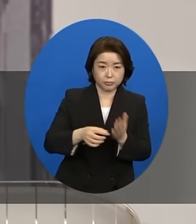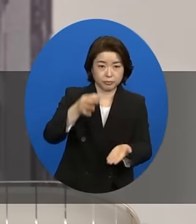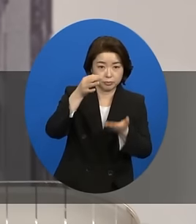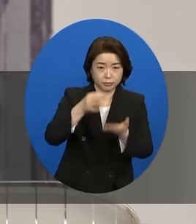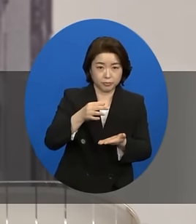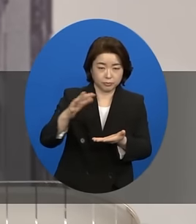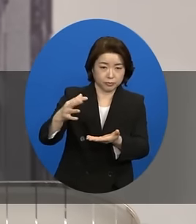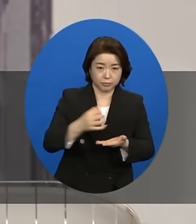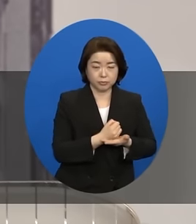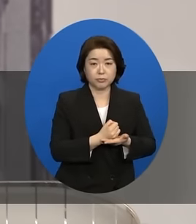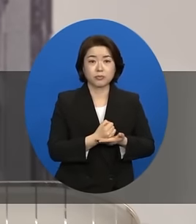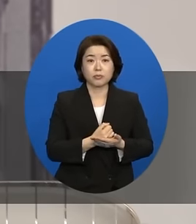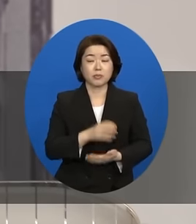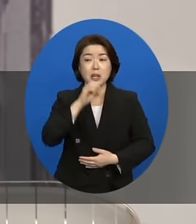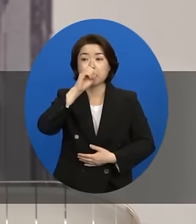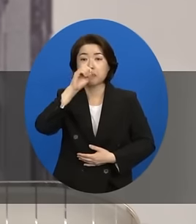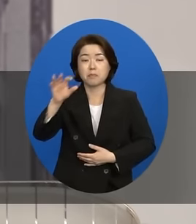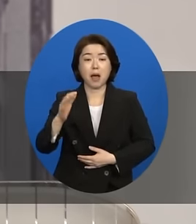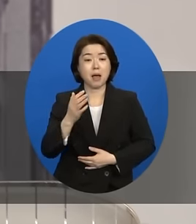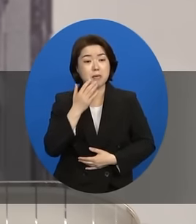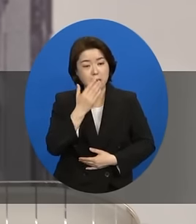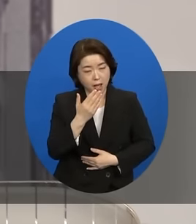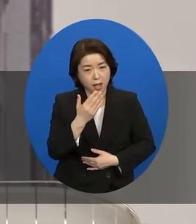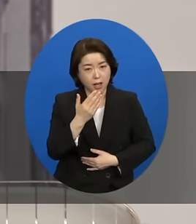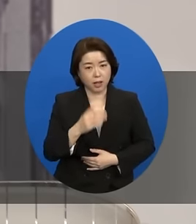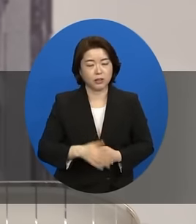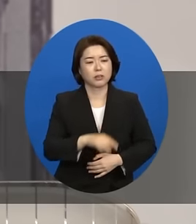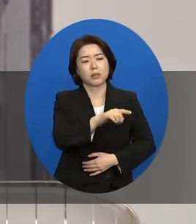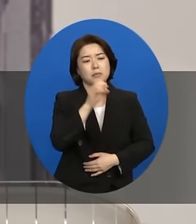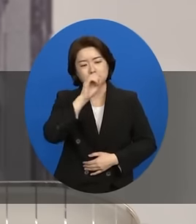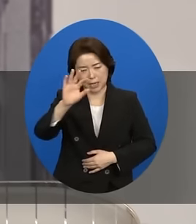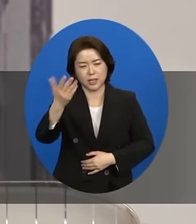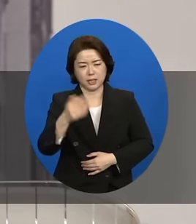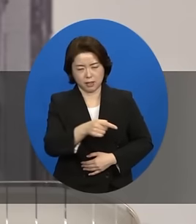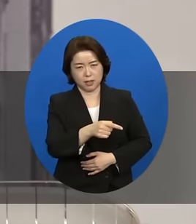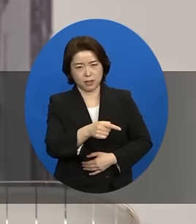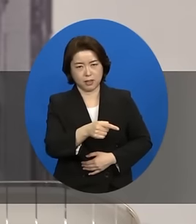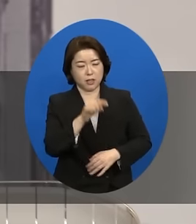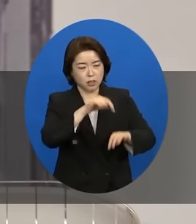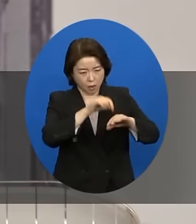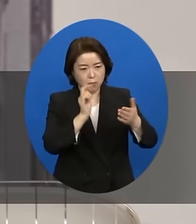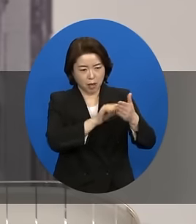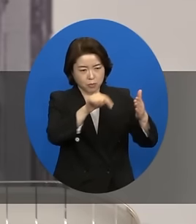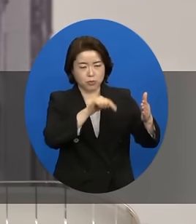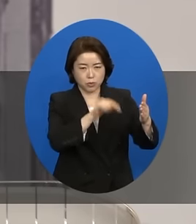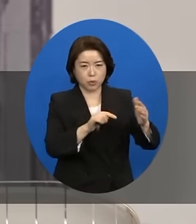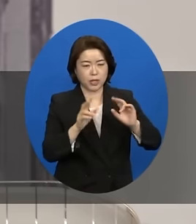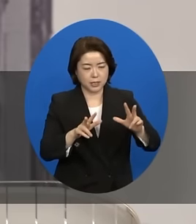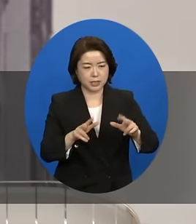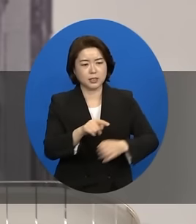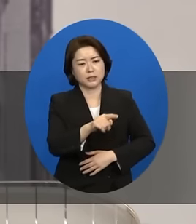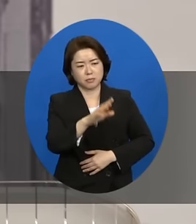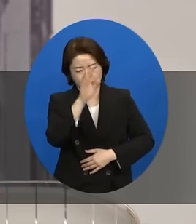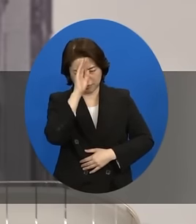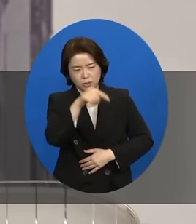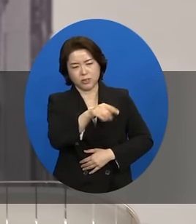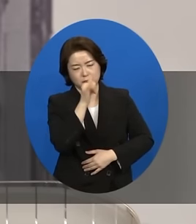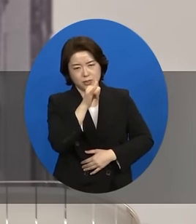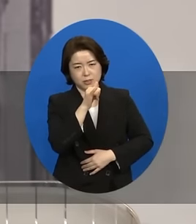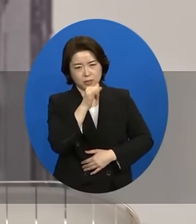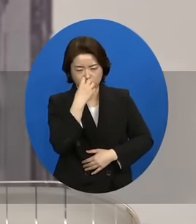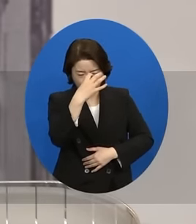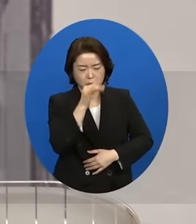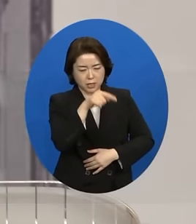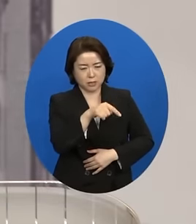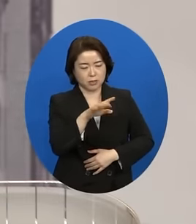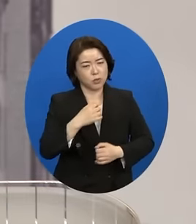얻었다 말할지도 모른다가 아니고 말할 거야. 너의 마음에 지금 암세포가 있어. 너 그거 조심해야